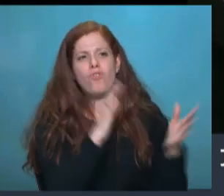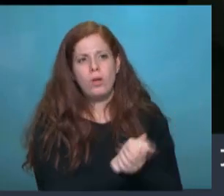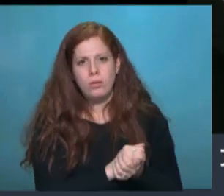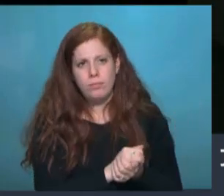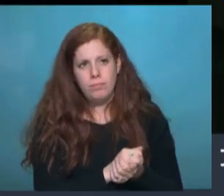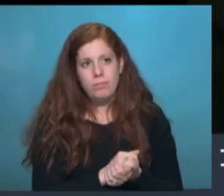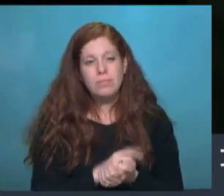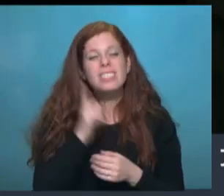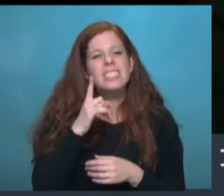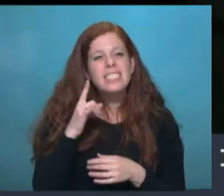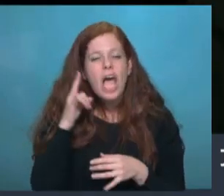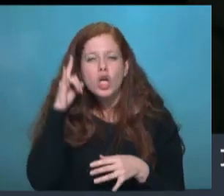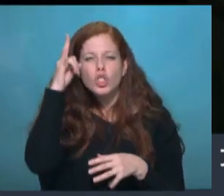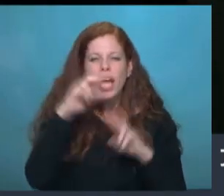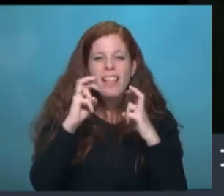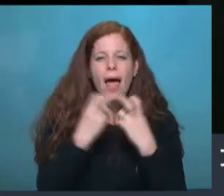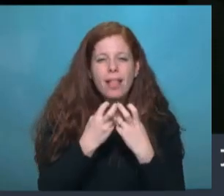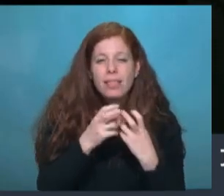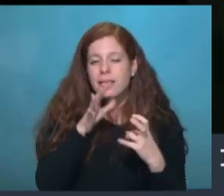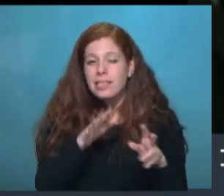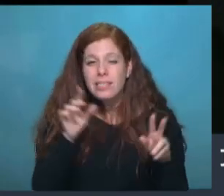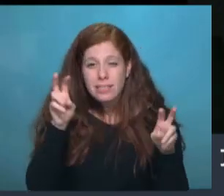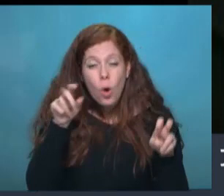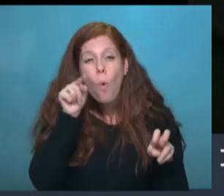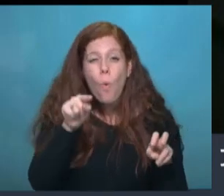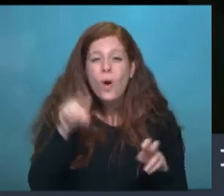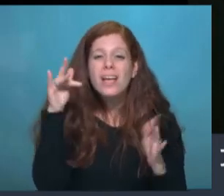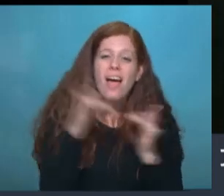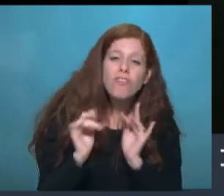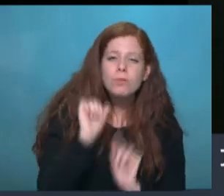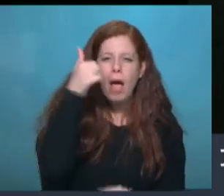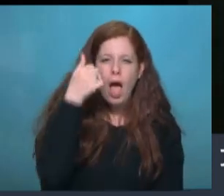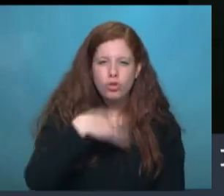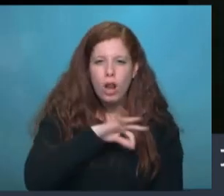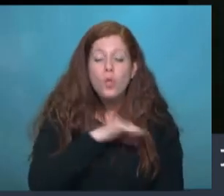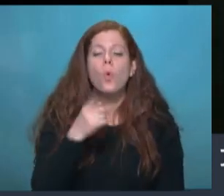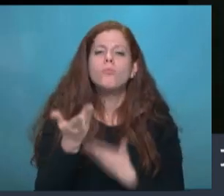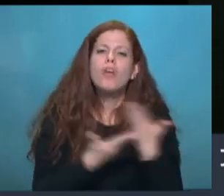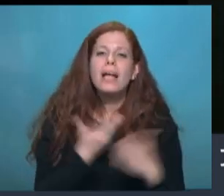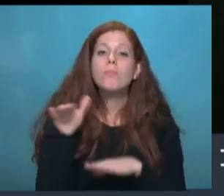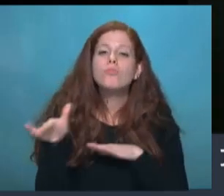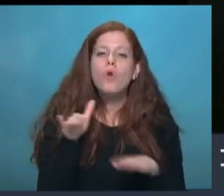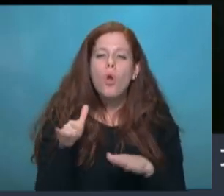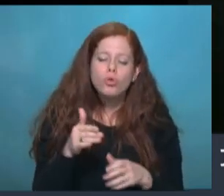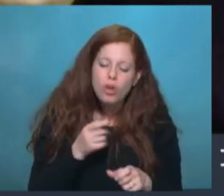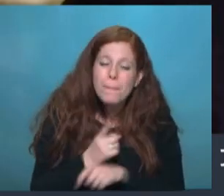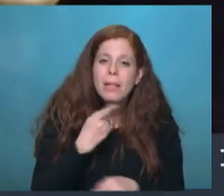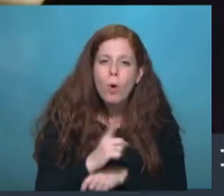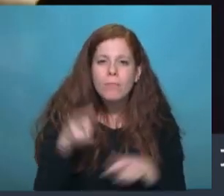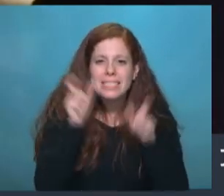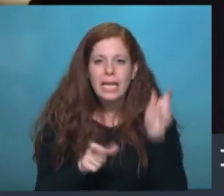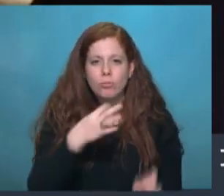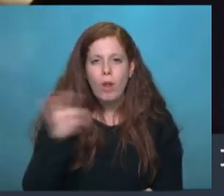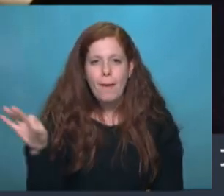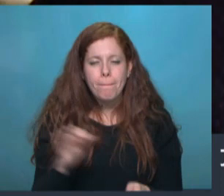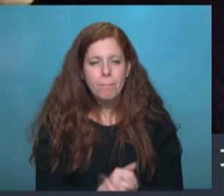הדתי! הוא היריב מספר אחד שלנו! הוא משרתם של ממשלות שמתעמרות באזרחיהם!